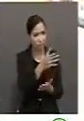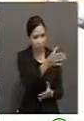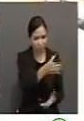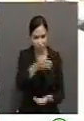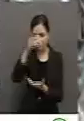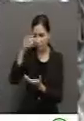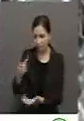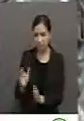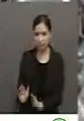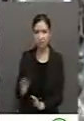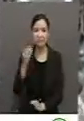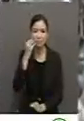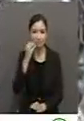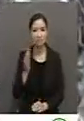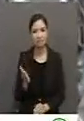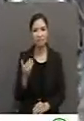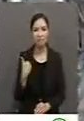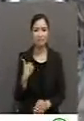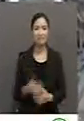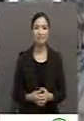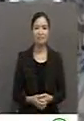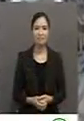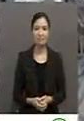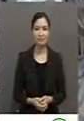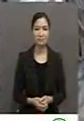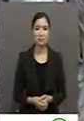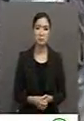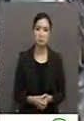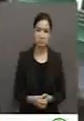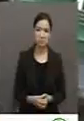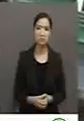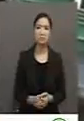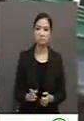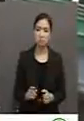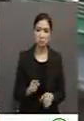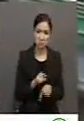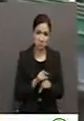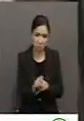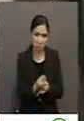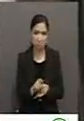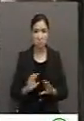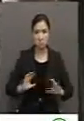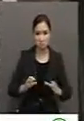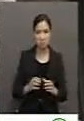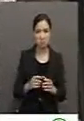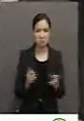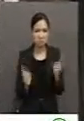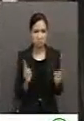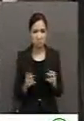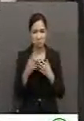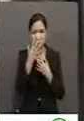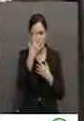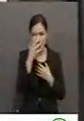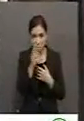ประดับตกแต่งที่บ้านกันเป็นจำนวนมากเลยล่ะค่ะกว่าจะมาเป็นรถถังและหุ่นยนต์ที่ดูน่าเกรงขามแบบทุกวัน